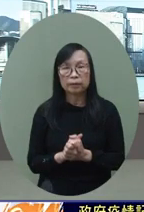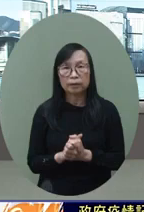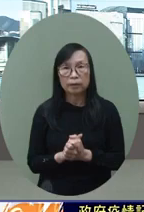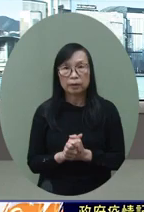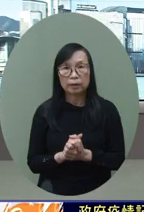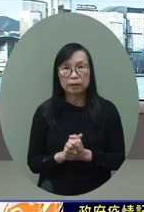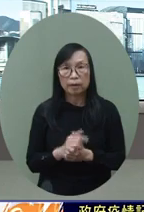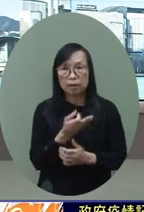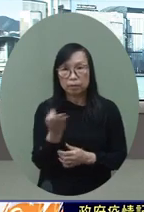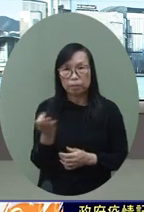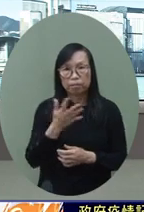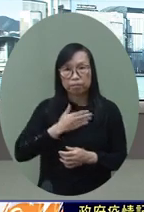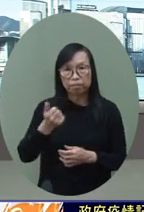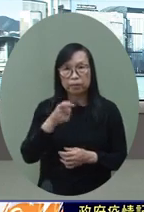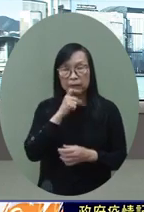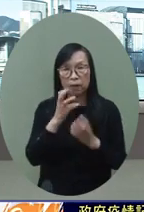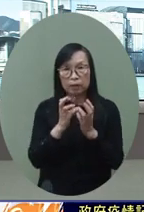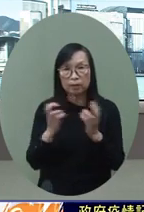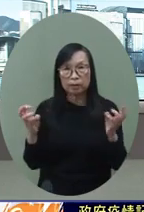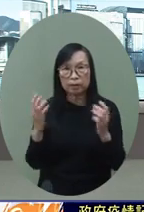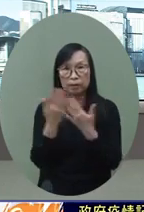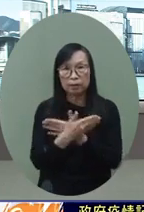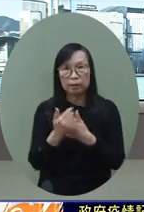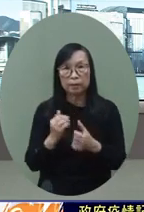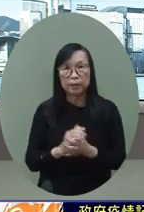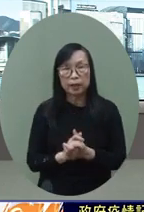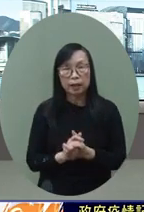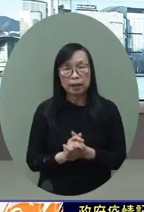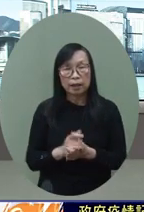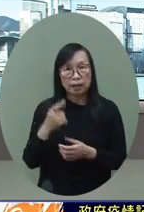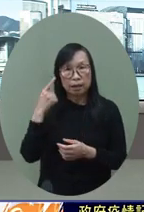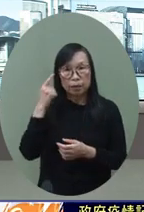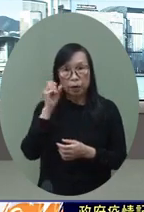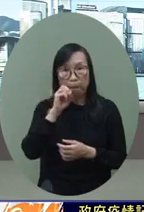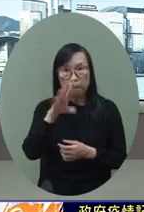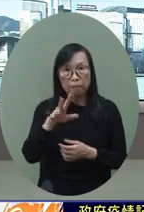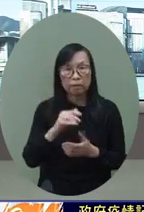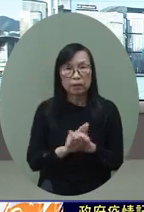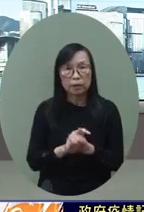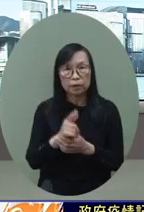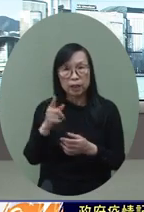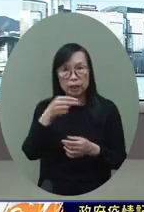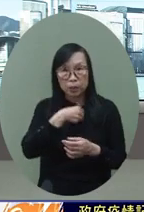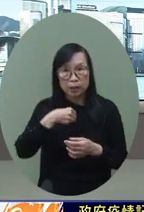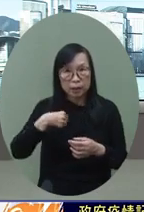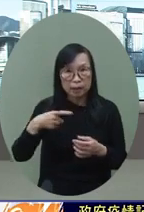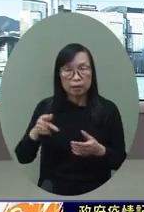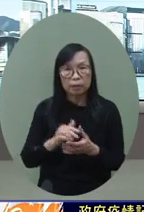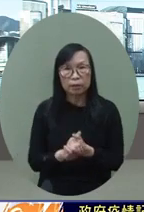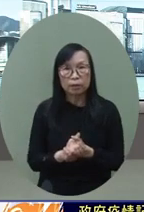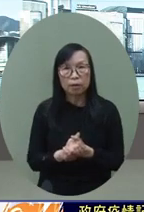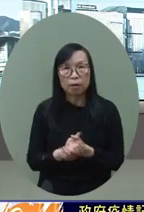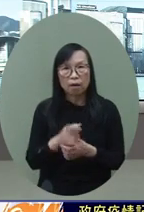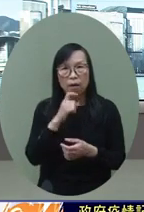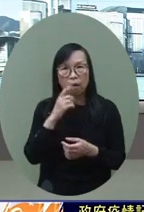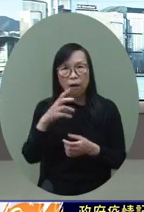係三位你好啊，有線電視嘅。首先想問翻啊，徐醫生咧，有一個即係嚟緊就